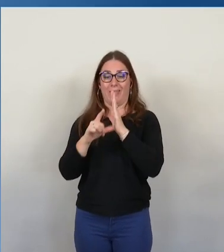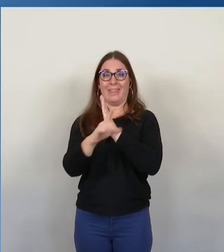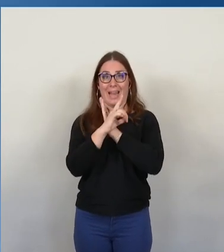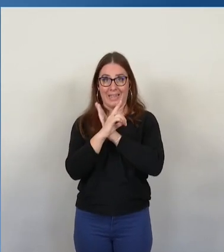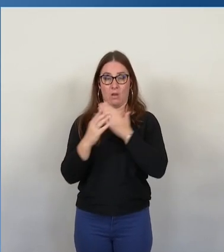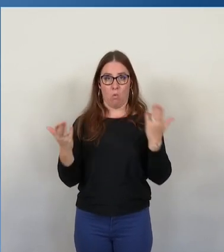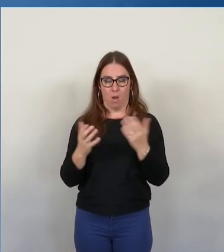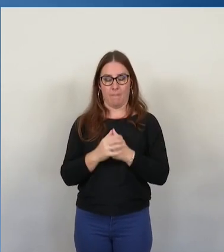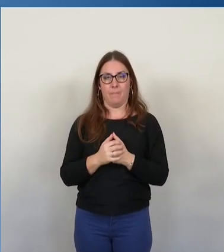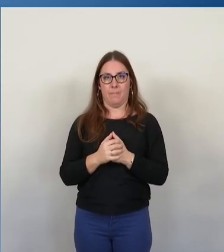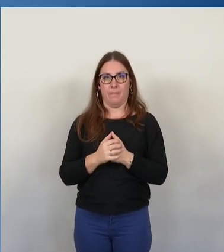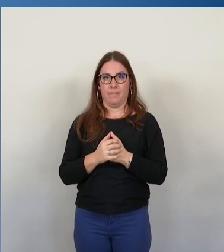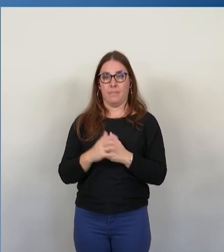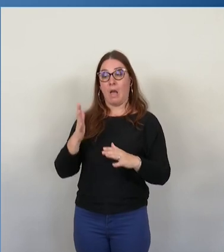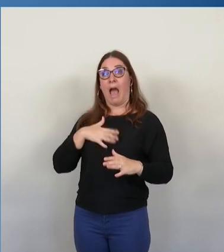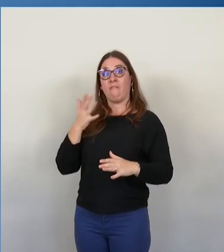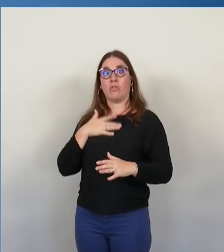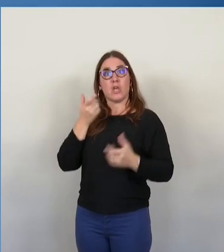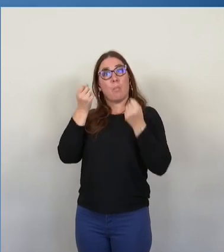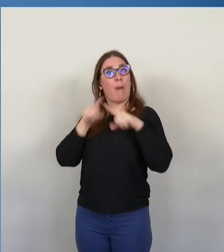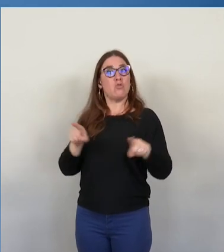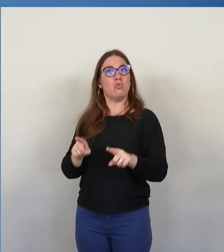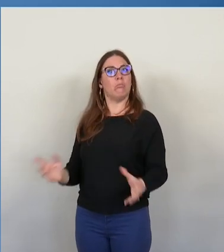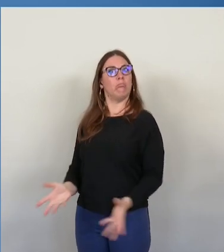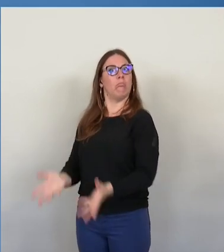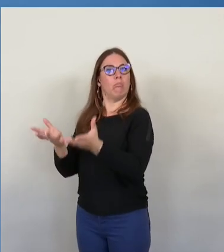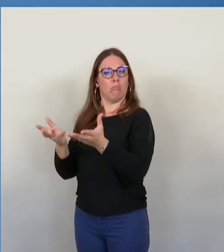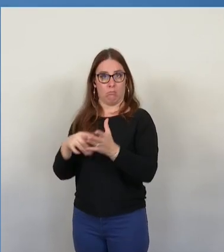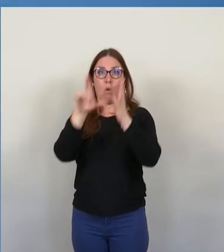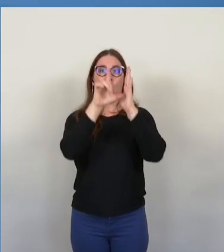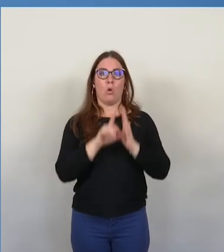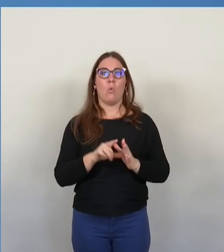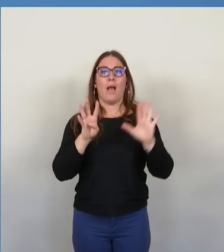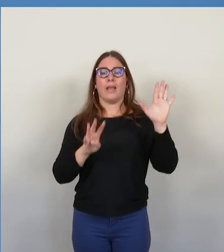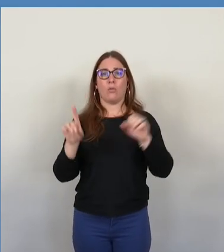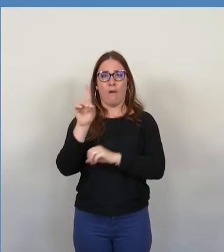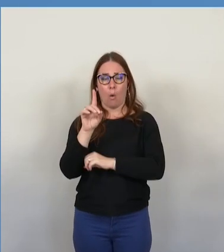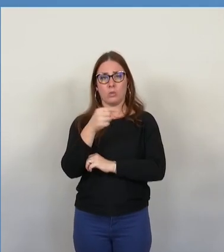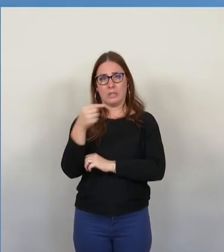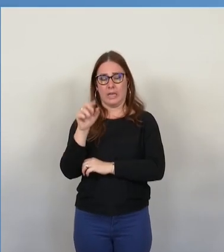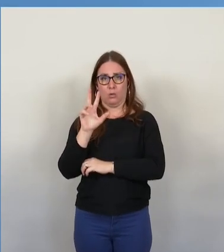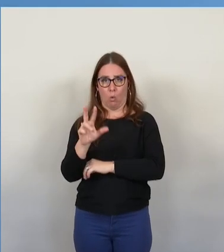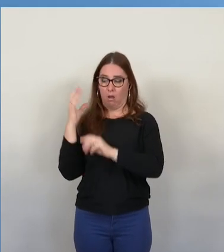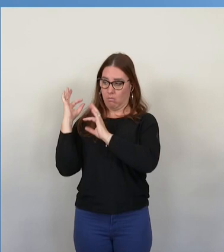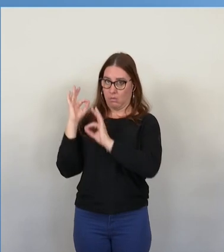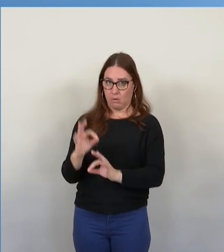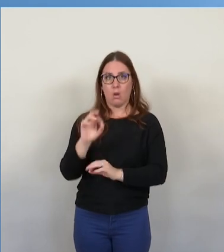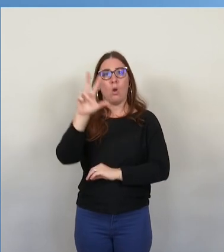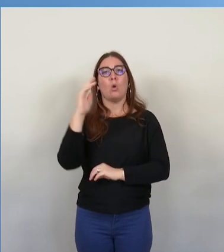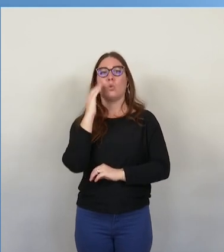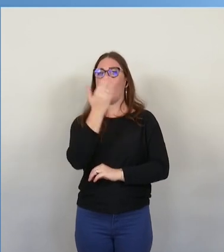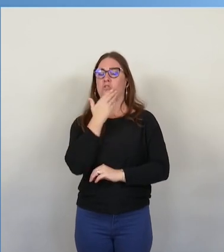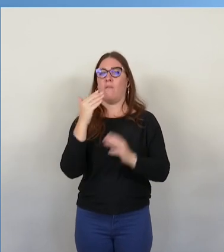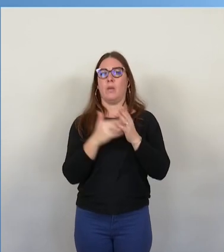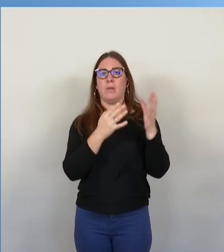doc3 d'avantage injustifié est issue d'une loi la loi numéro 91-3 en date du 3 janvier